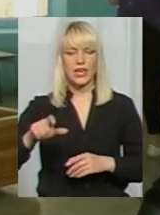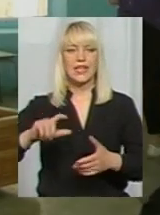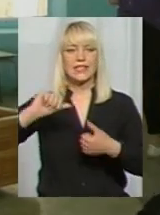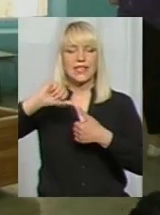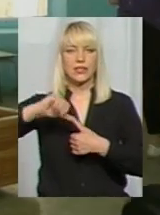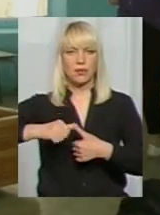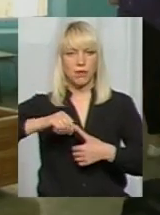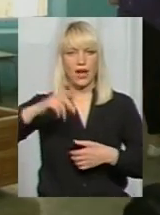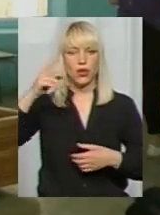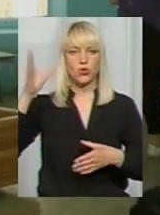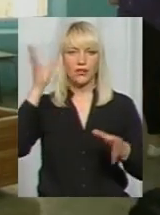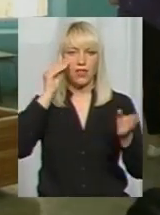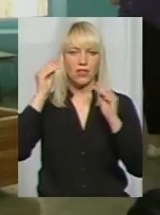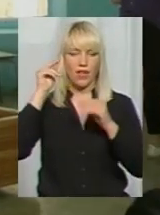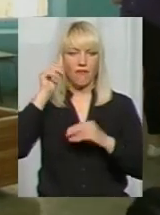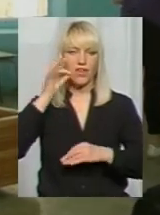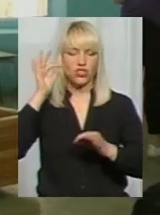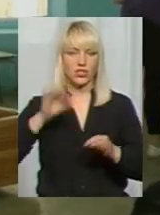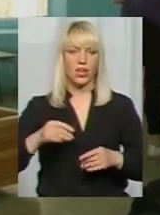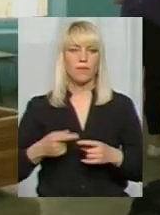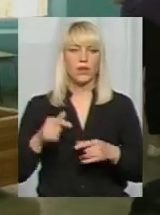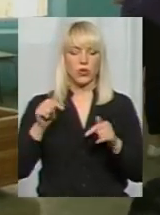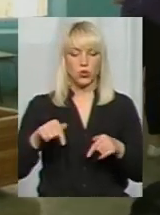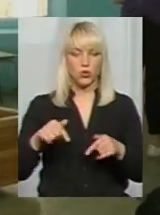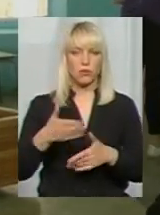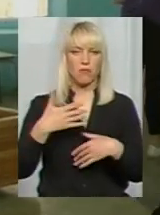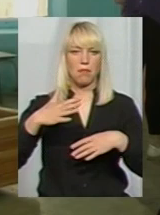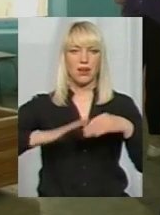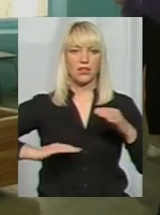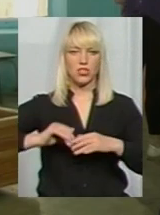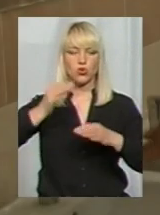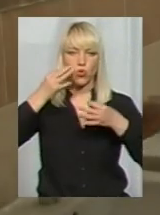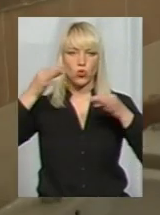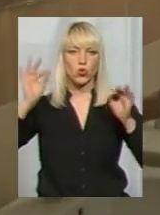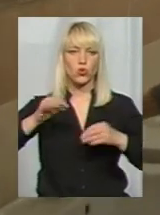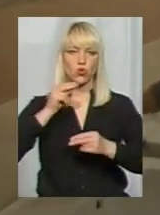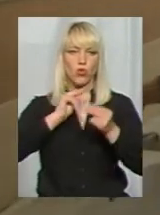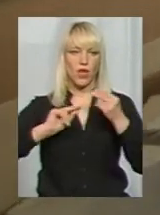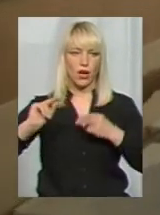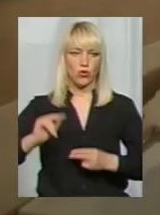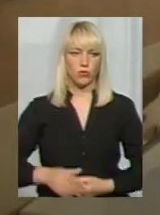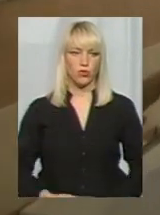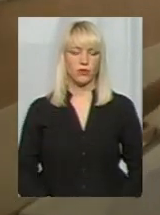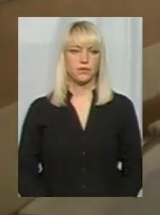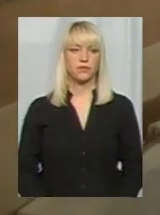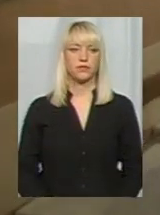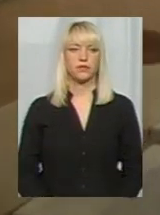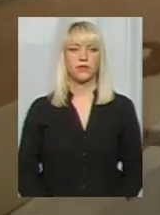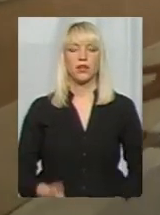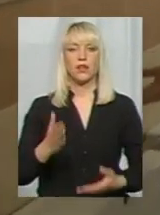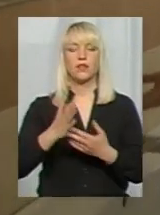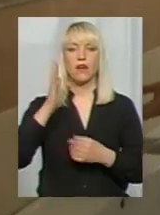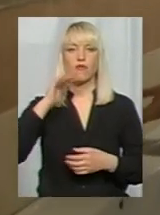навчання в навчальному закладі, а тут ми, виходить, практично удосконалюємо. Є вода, є